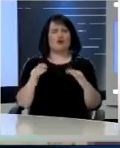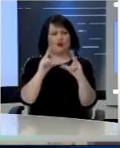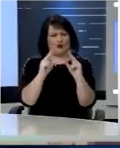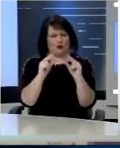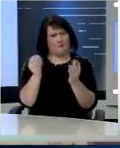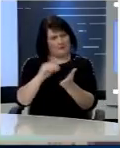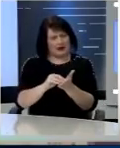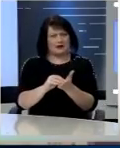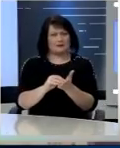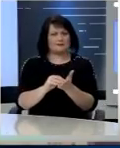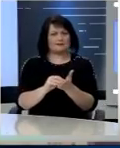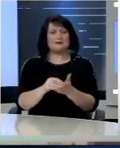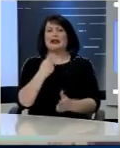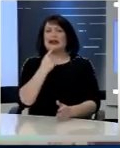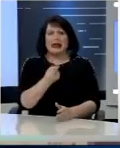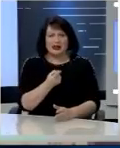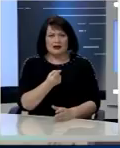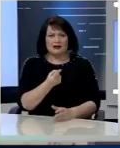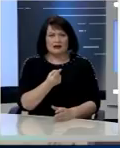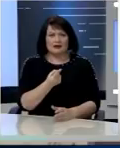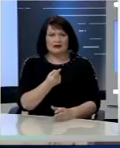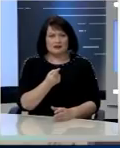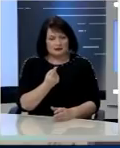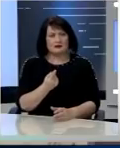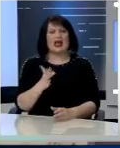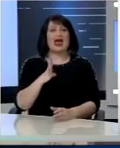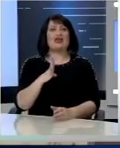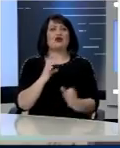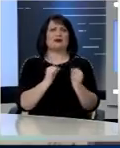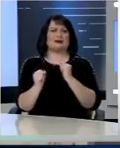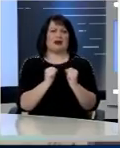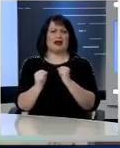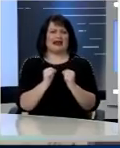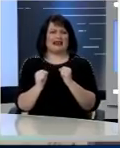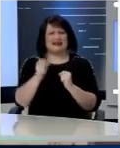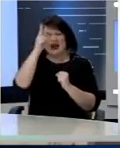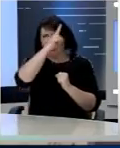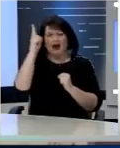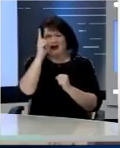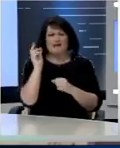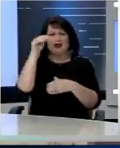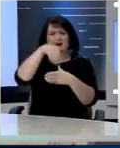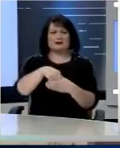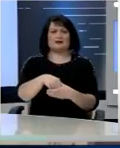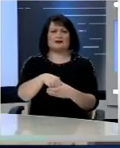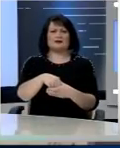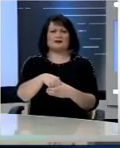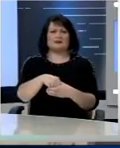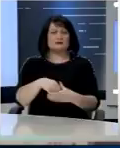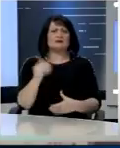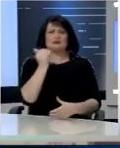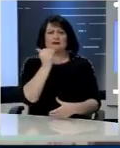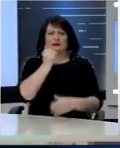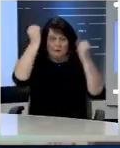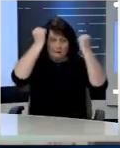η Ευρωβουλή αποφαίνεται ότι είμαστε σε μια ανθρωπιστική κρίση, ότι η εμπλοκή της Σαουδικής Αραβίας είναι άμεση και εις